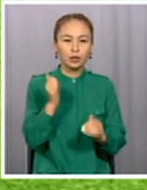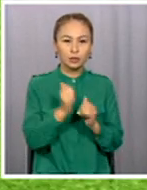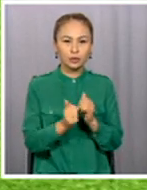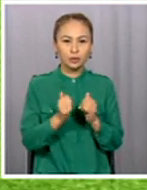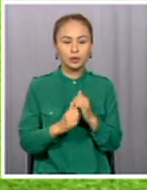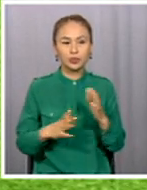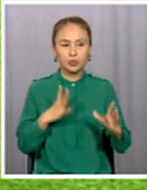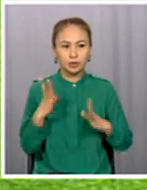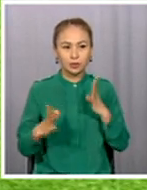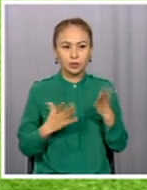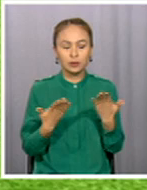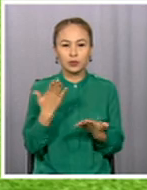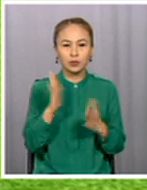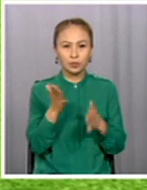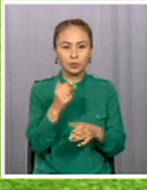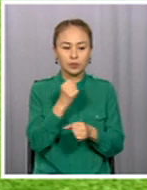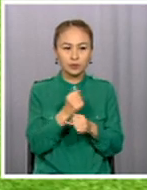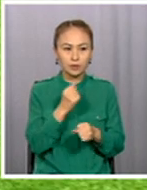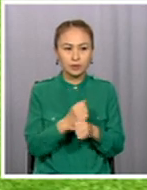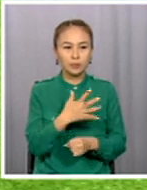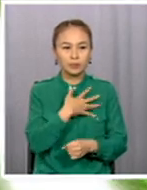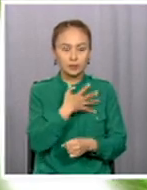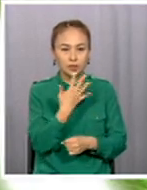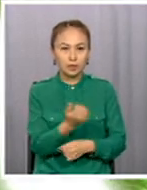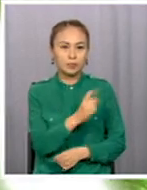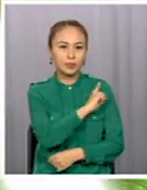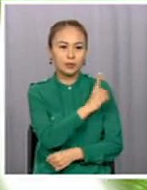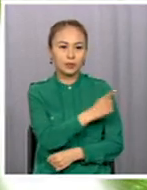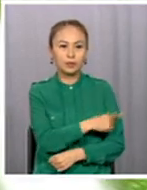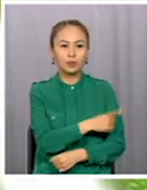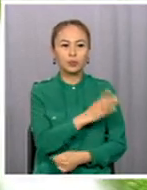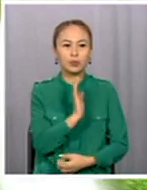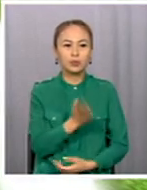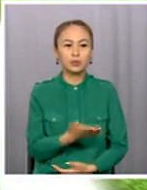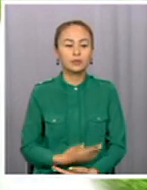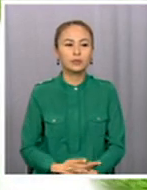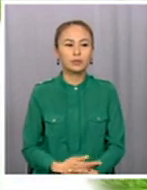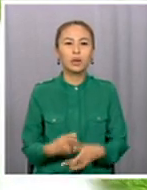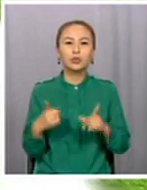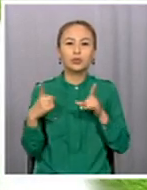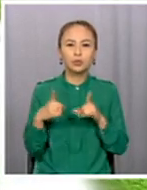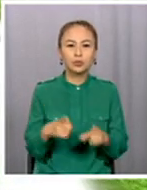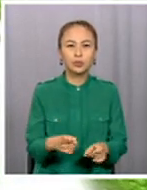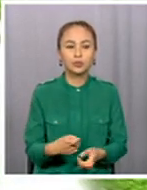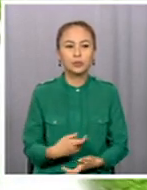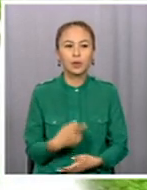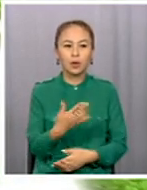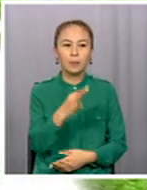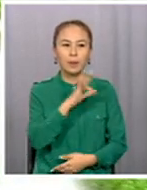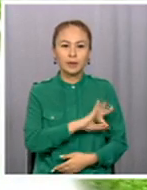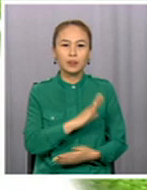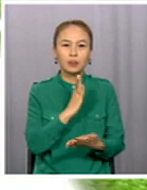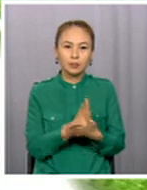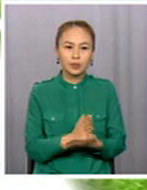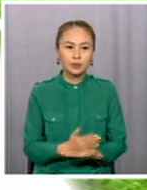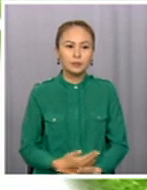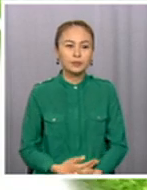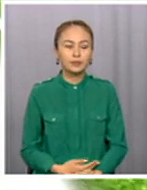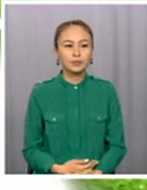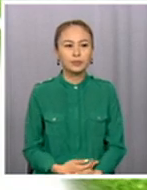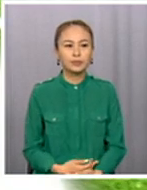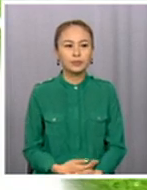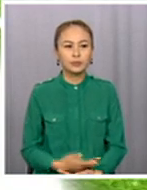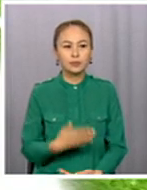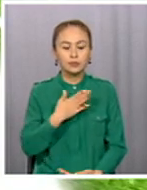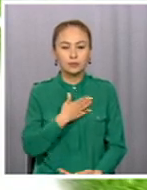жасап жүрсең, сергек те, мықты да боласың. Жүгіруші ата, ол пайдалы ма? Мен